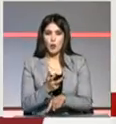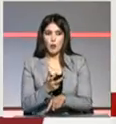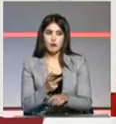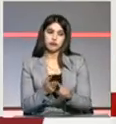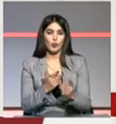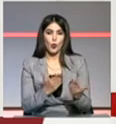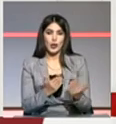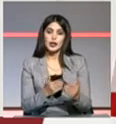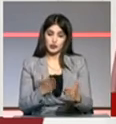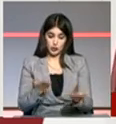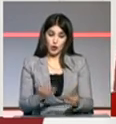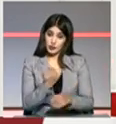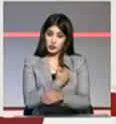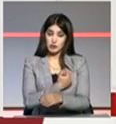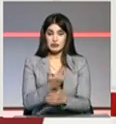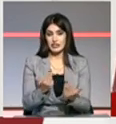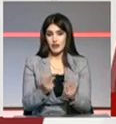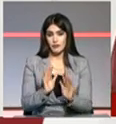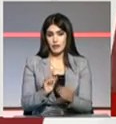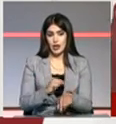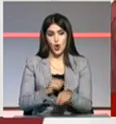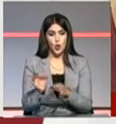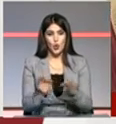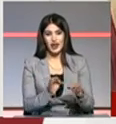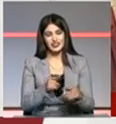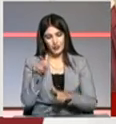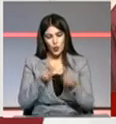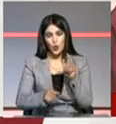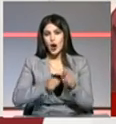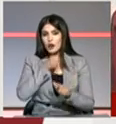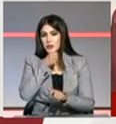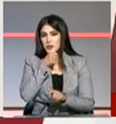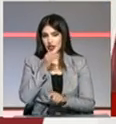باش نلقح. أما الحقيقة ساعدوا فينا احنا ناس كبار.